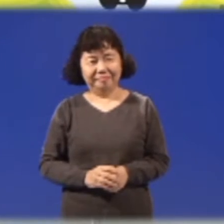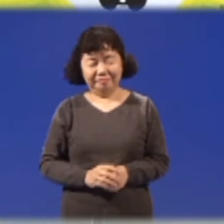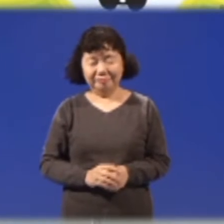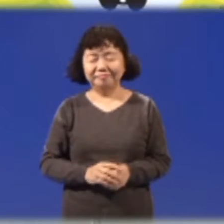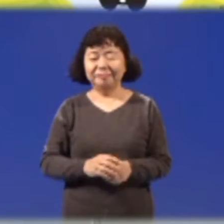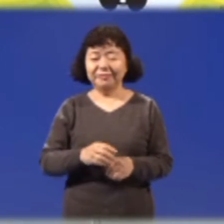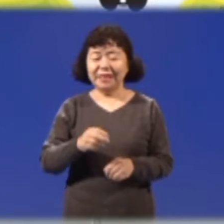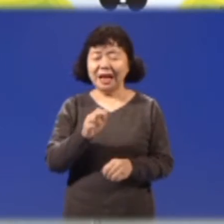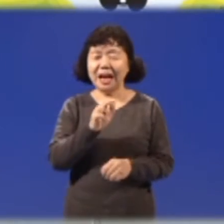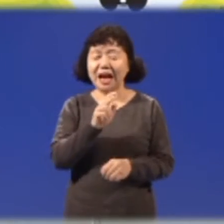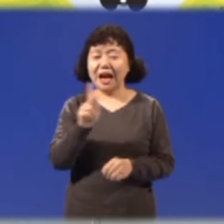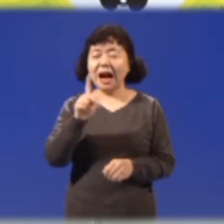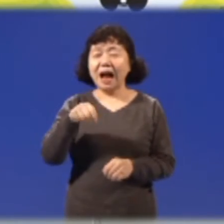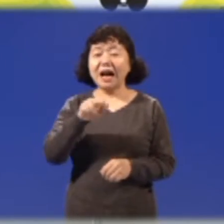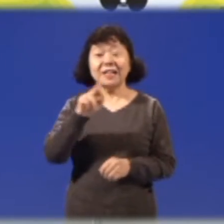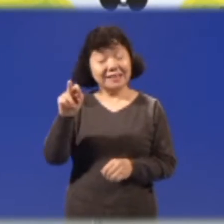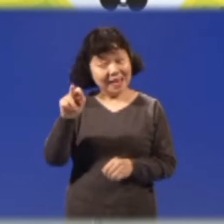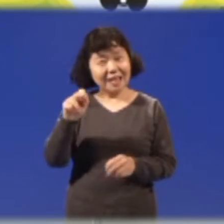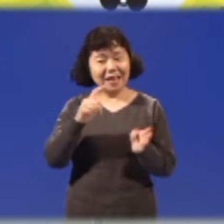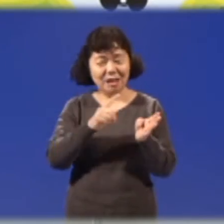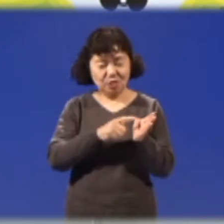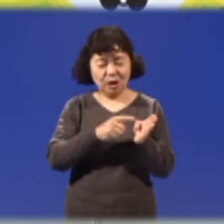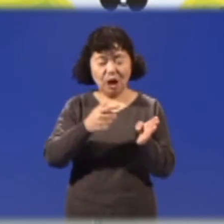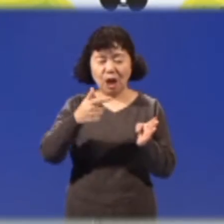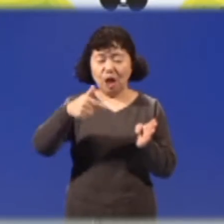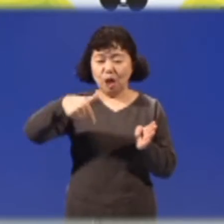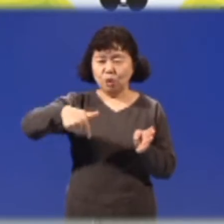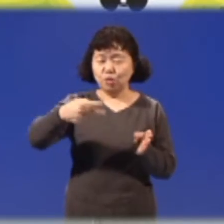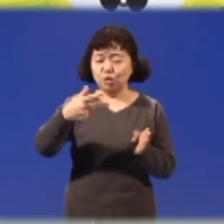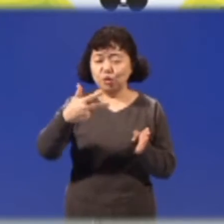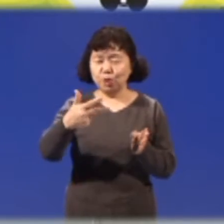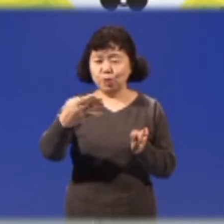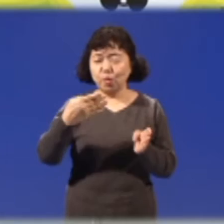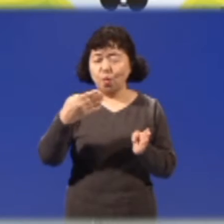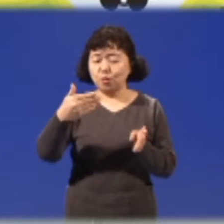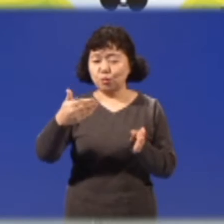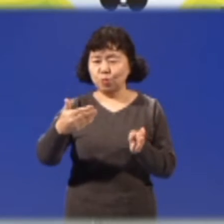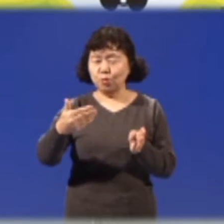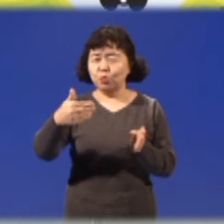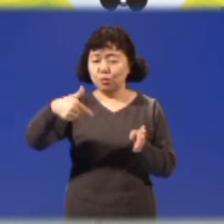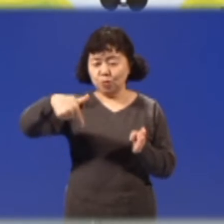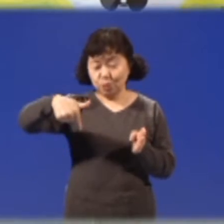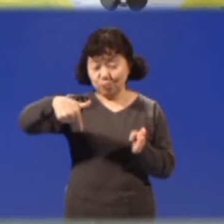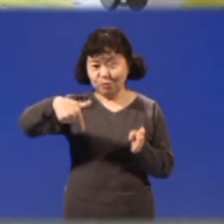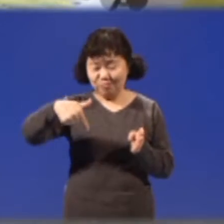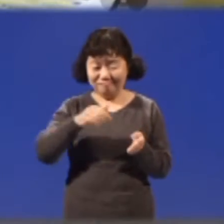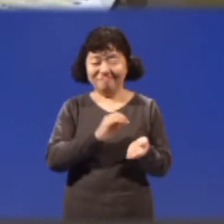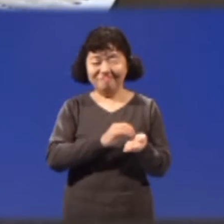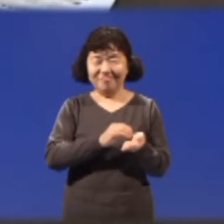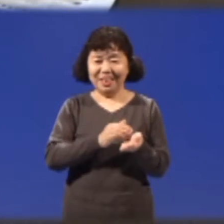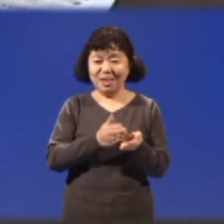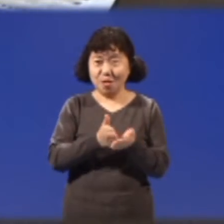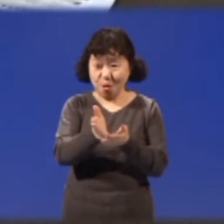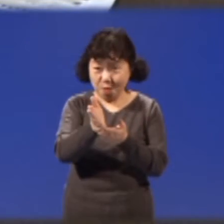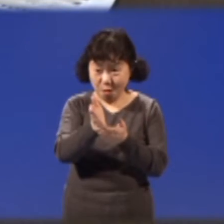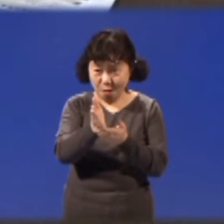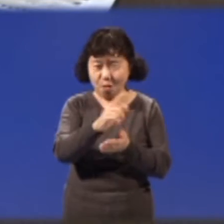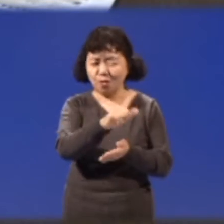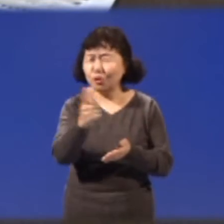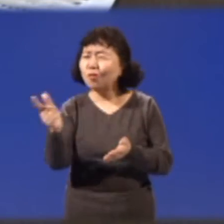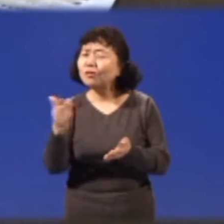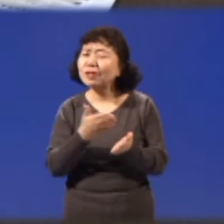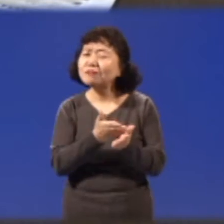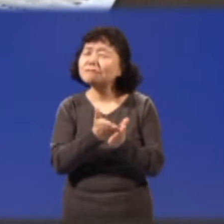マスクにはガーゼマスクや不織布マスク、医療用マスクなど様々な種類があります